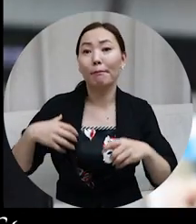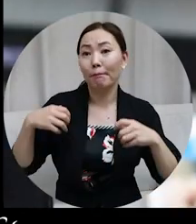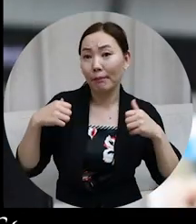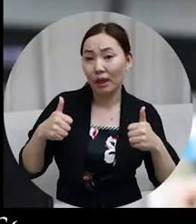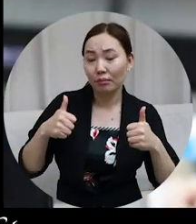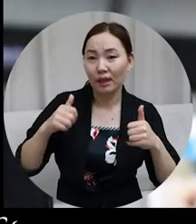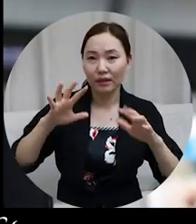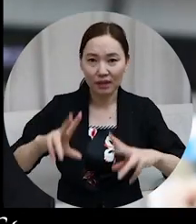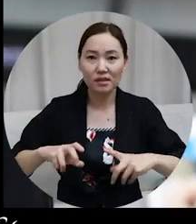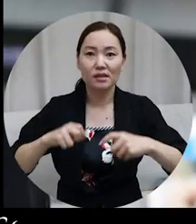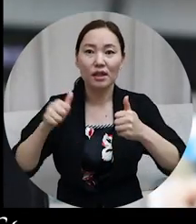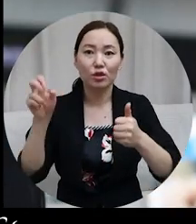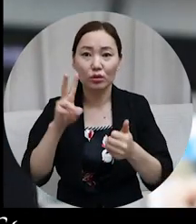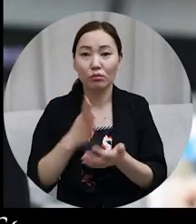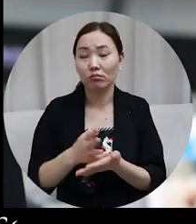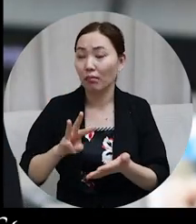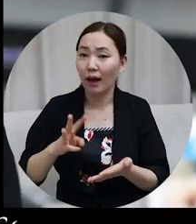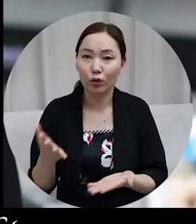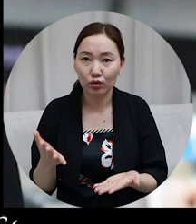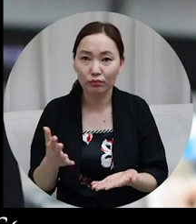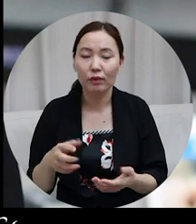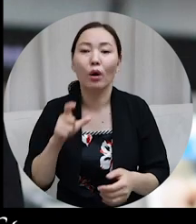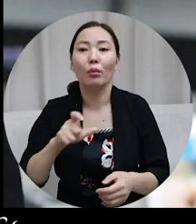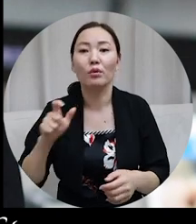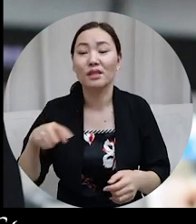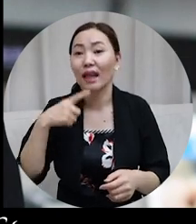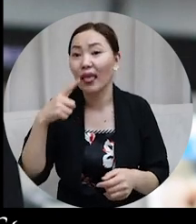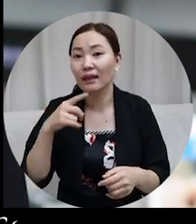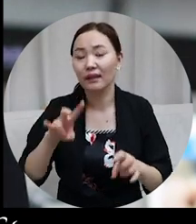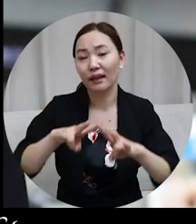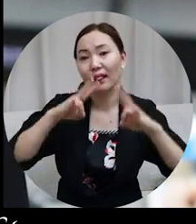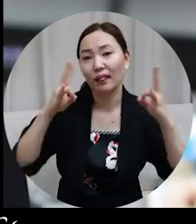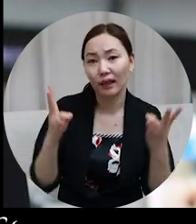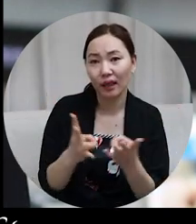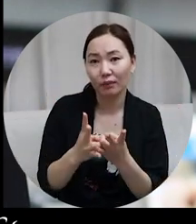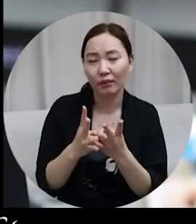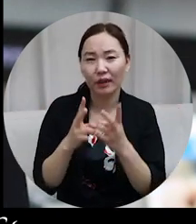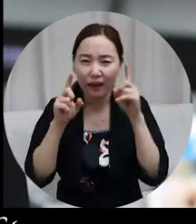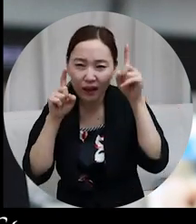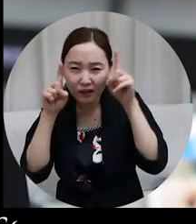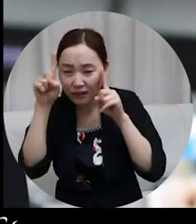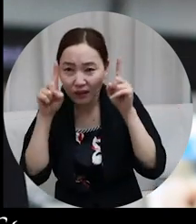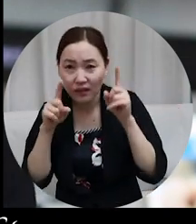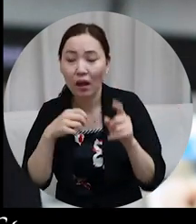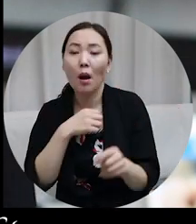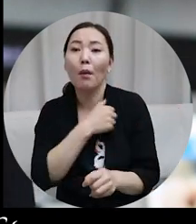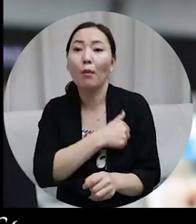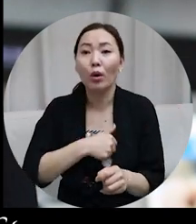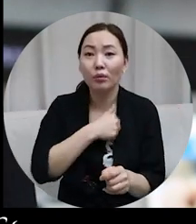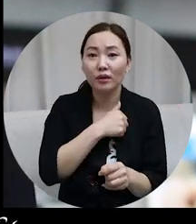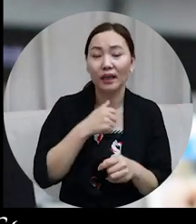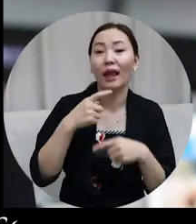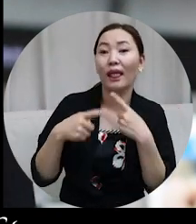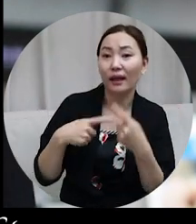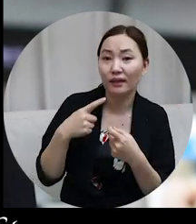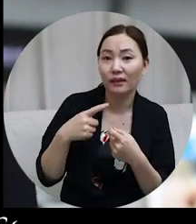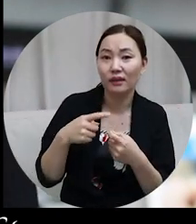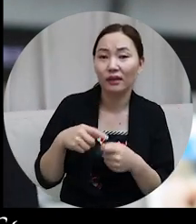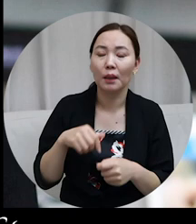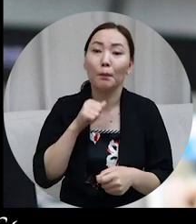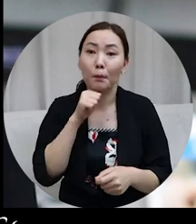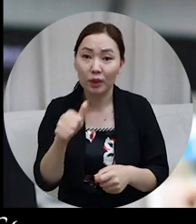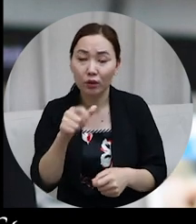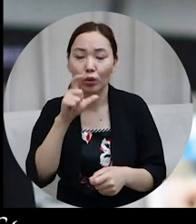Хүмүүс ярьдэм л та одоо нийгмийн сэтгэл зүй, нийгмийн бохимдал та гэд. Ер нь бол гүй байхгүй юу. Хүн ямар ч орчинд зүгээр өөрийгөө л